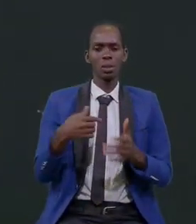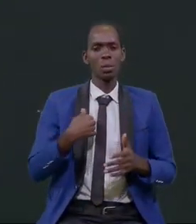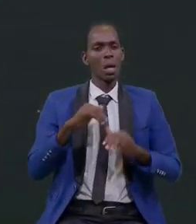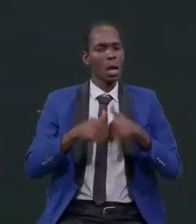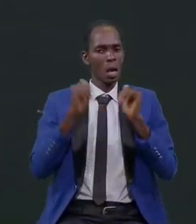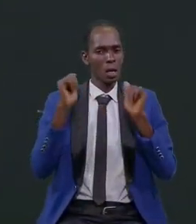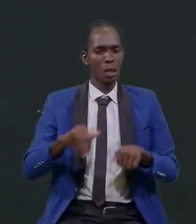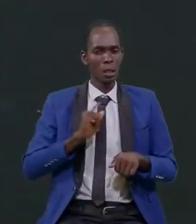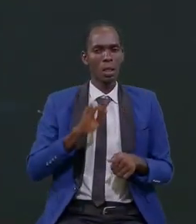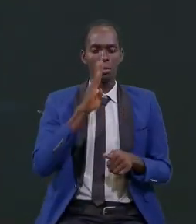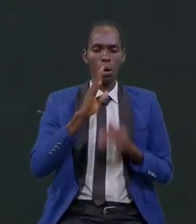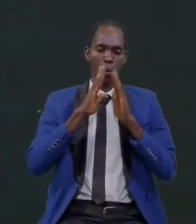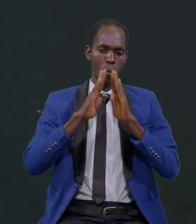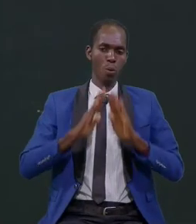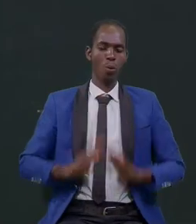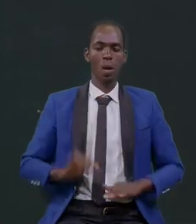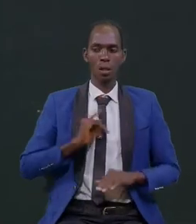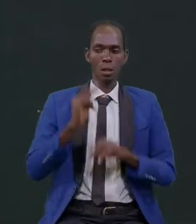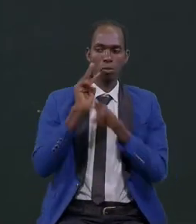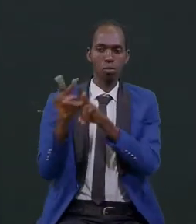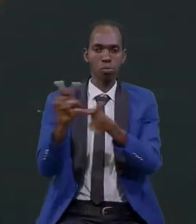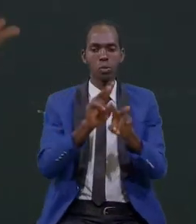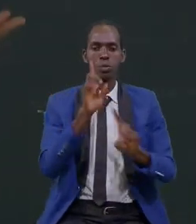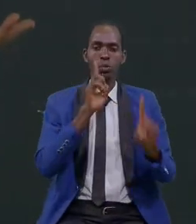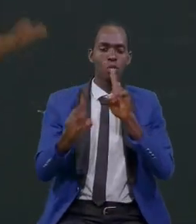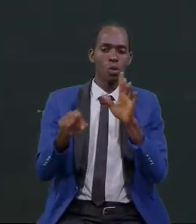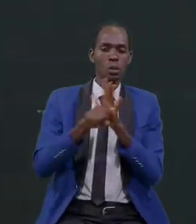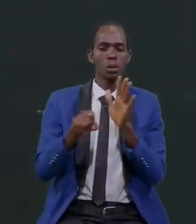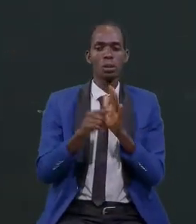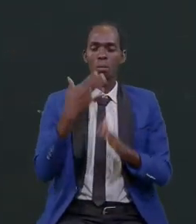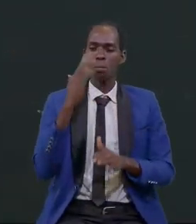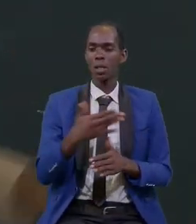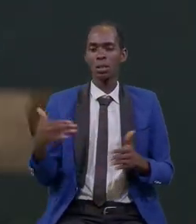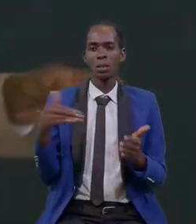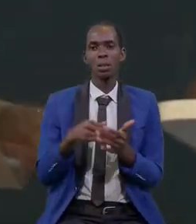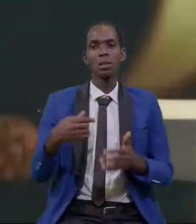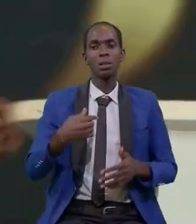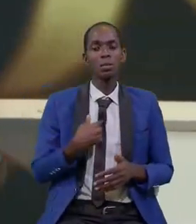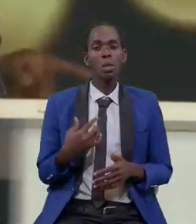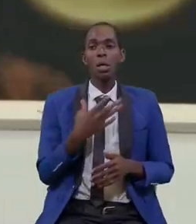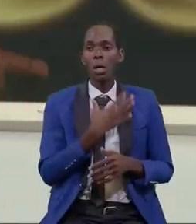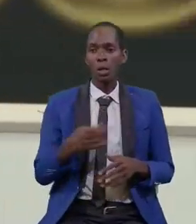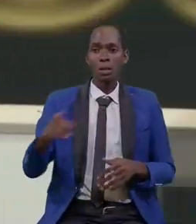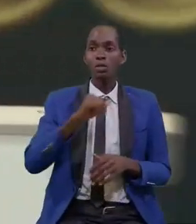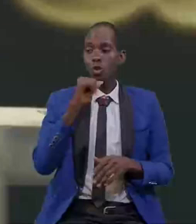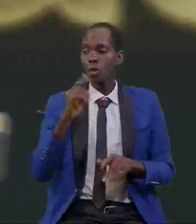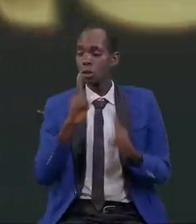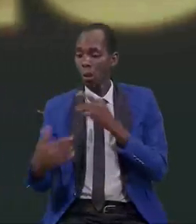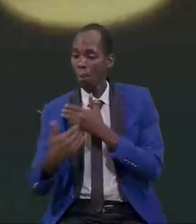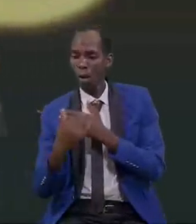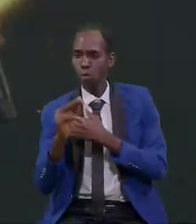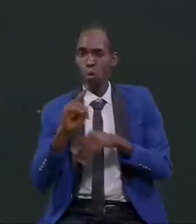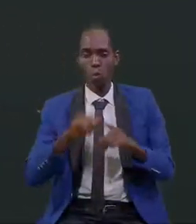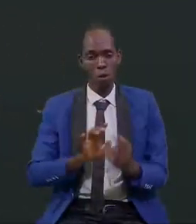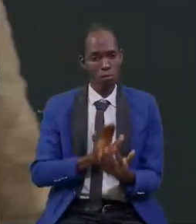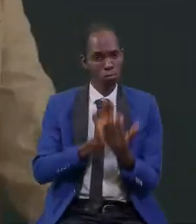peut rester tranquille quand on dit toutes ces choses contre lui? Ils ne le disent même pas derrière toi. Ils le disent même